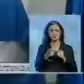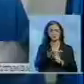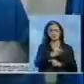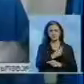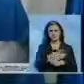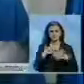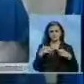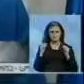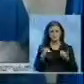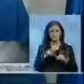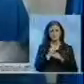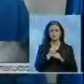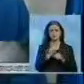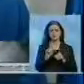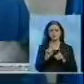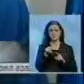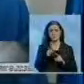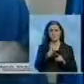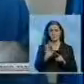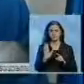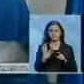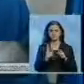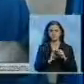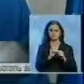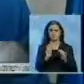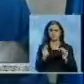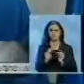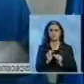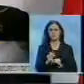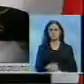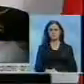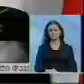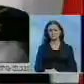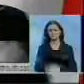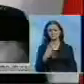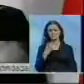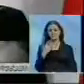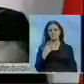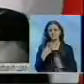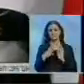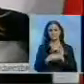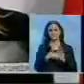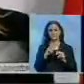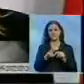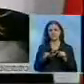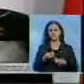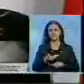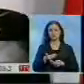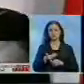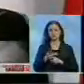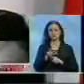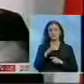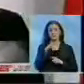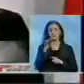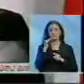რომ ეს ტრაგიკული შემთხვევები მნიშვნელოვნად იქნას შემცირებული. 459 დაკარგული სიცოცხლე მაინც ძალიან